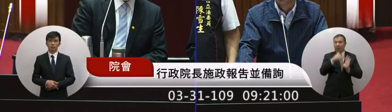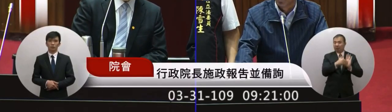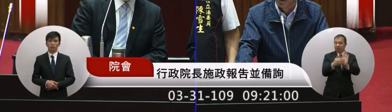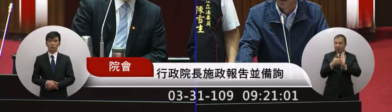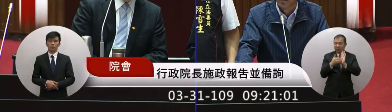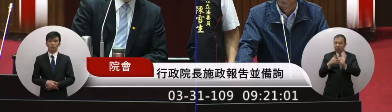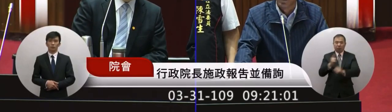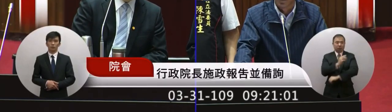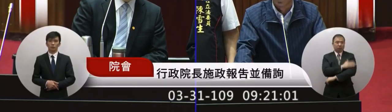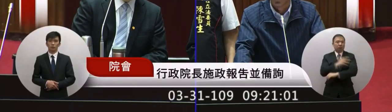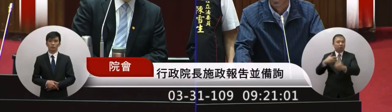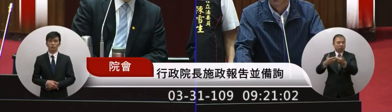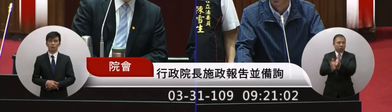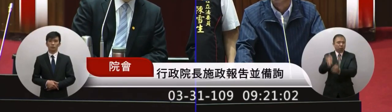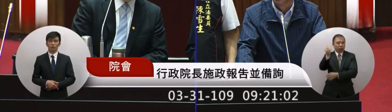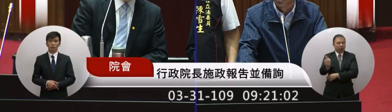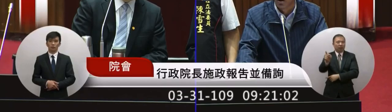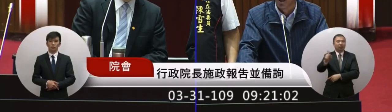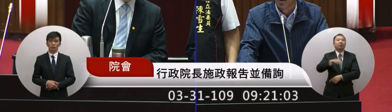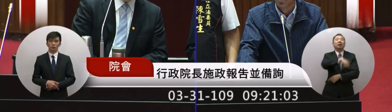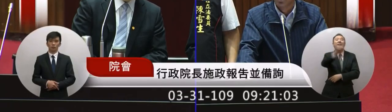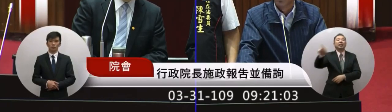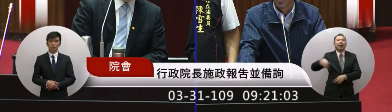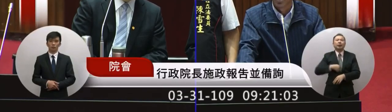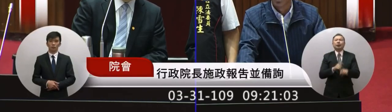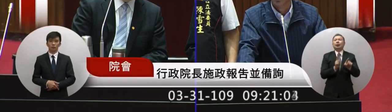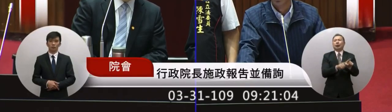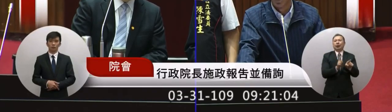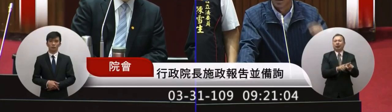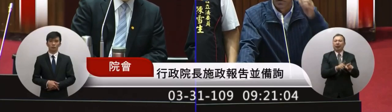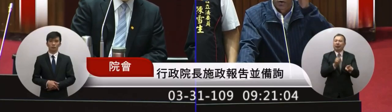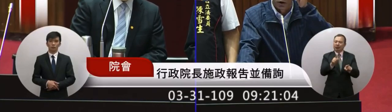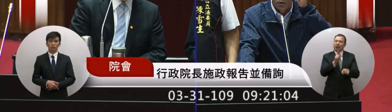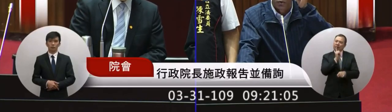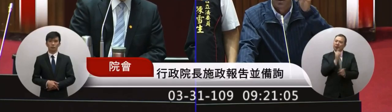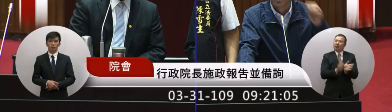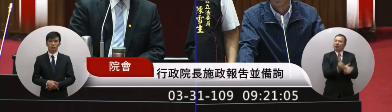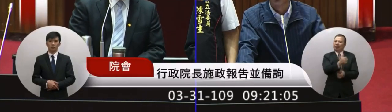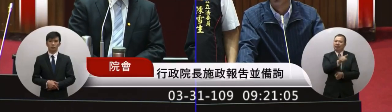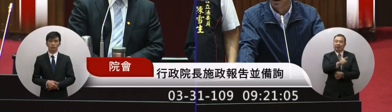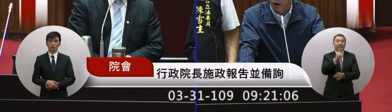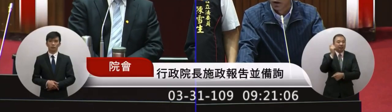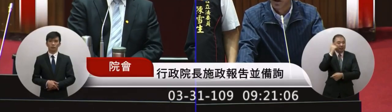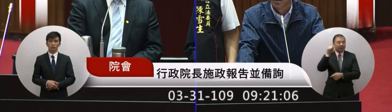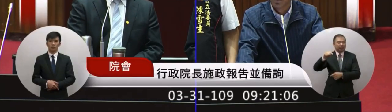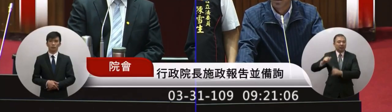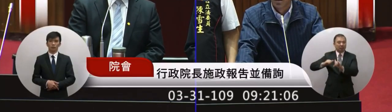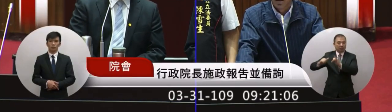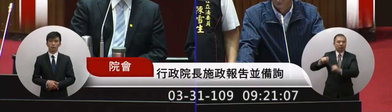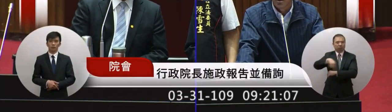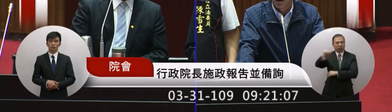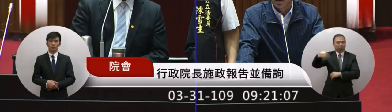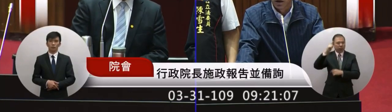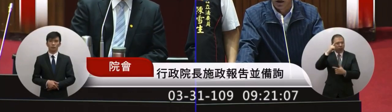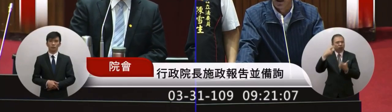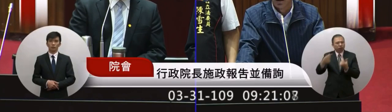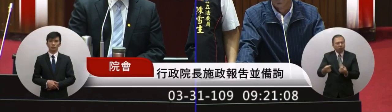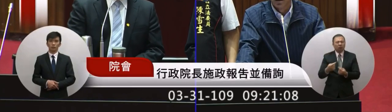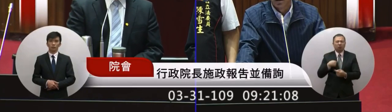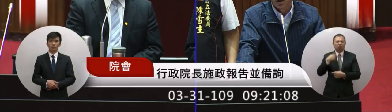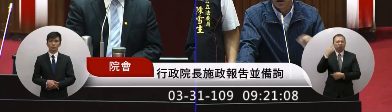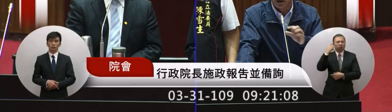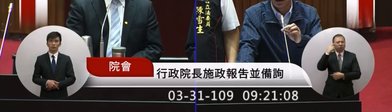陈时中部长啊，现在大家都要顺着时钟走啊，表示获得国人高度的肯定。那我想